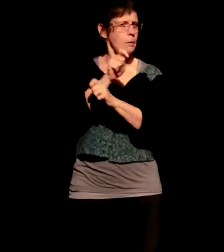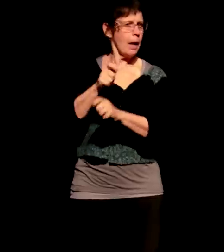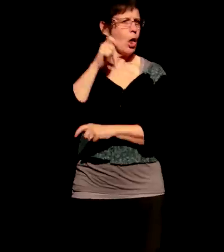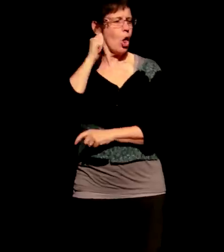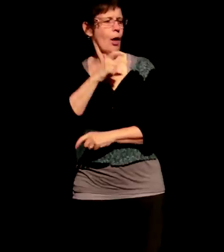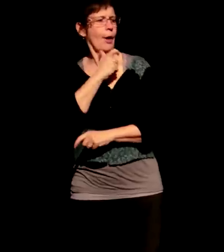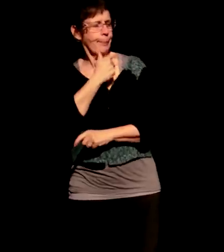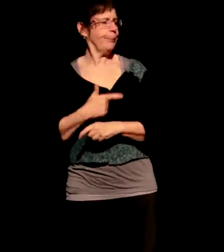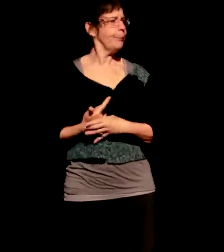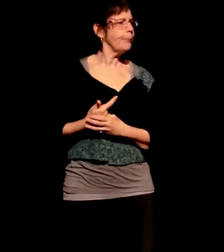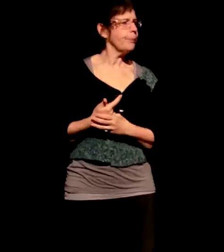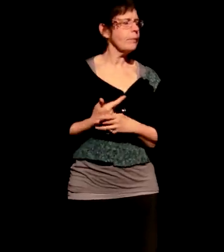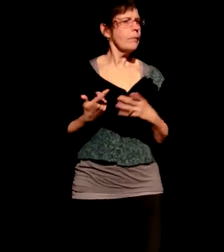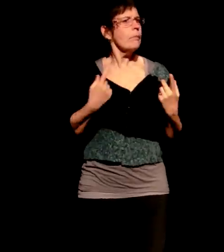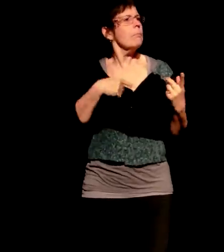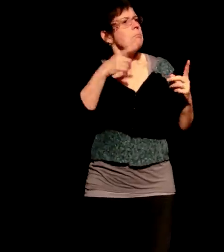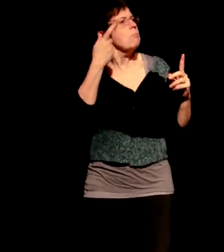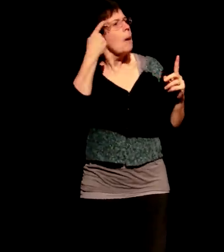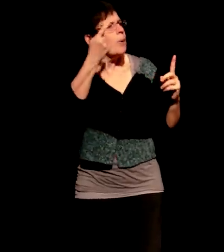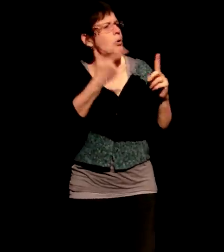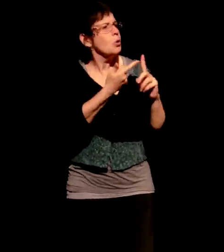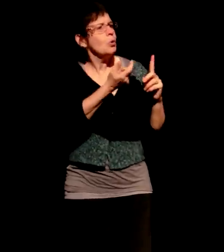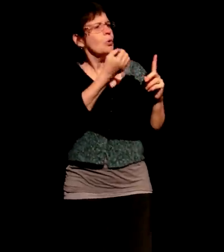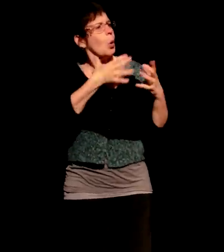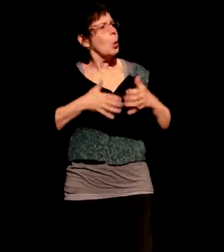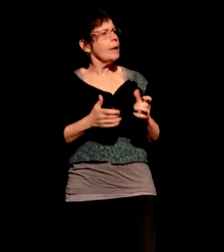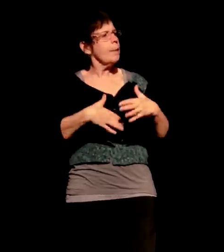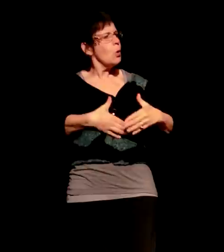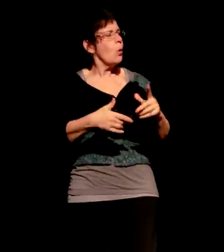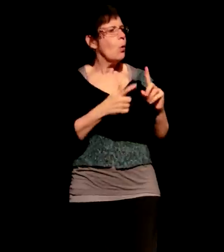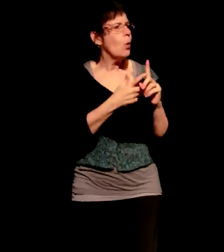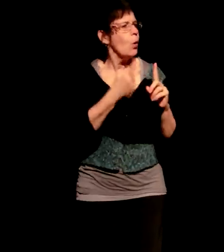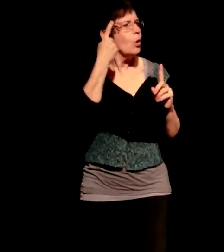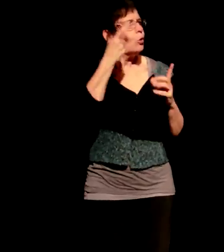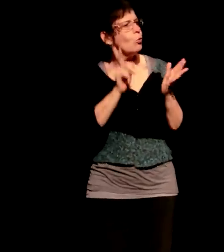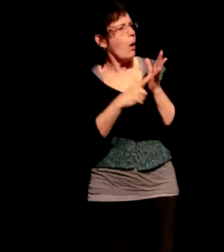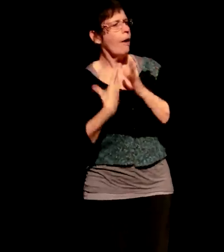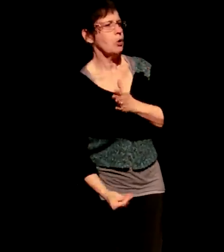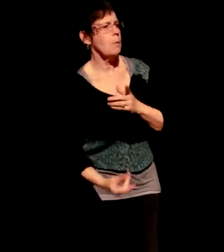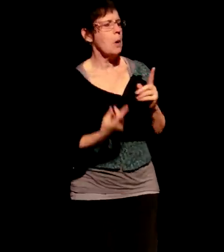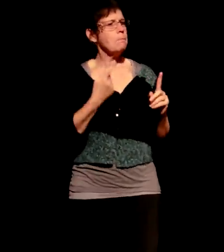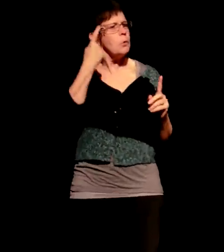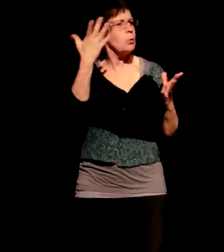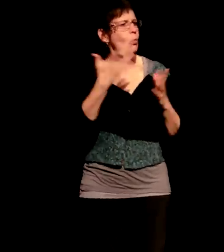penses de la contraception, qu'est-ce que tu penses du droit à l'avortement, qu'est-ce que tu penses de l'homosexualité.